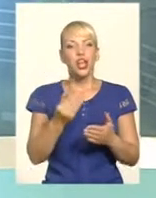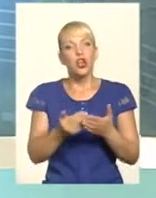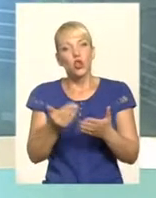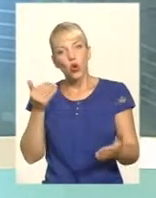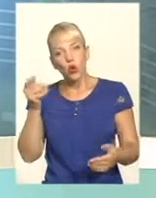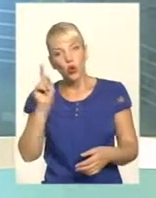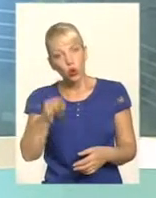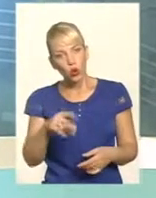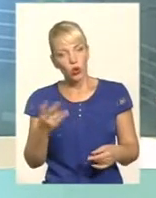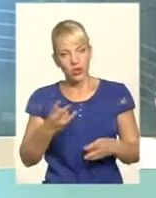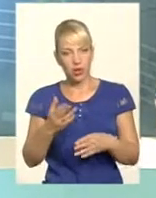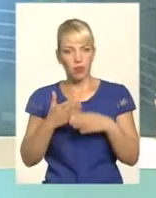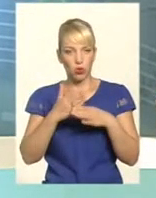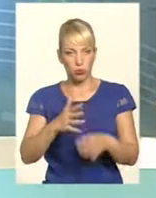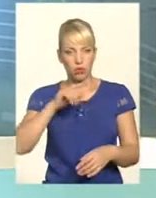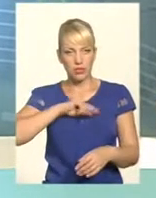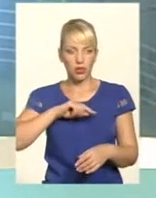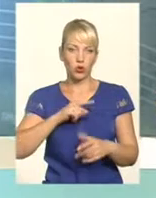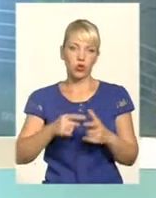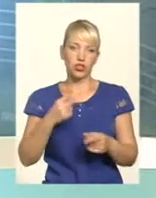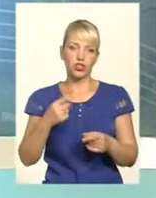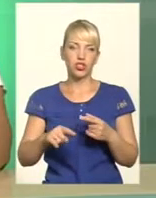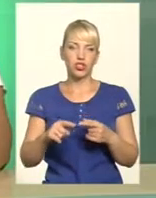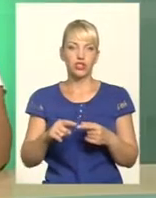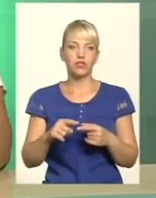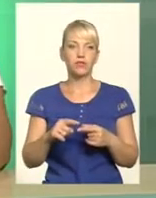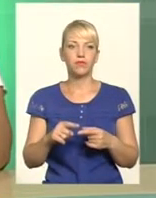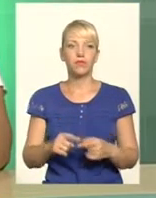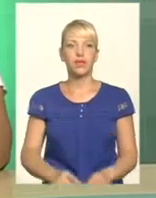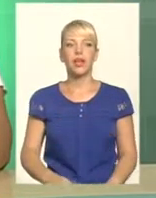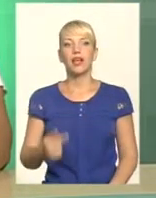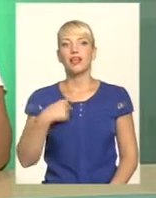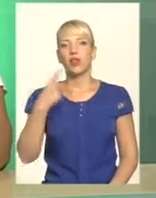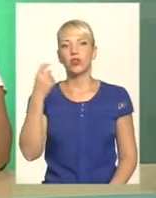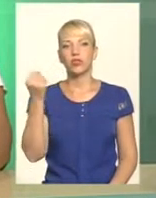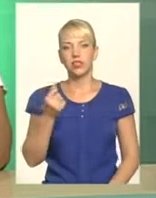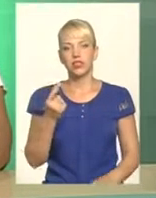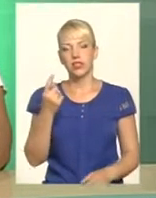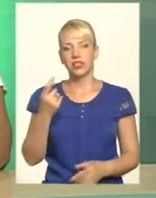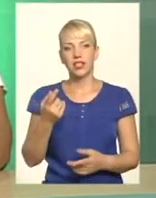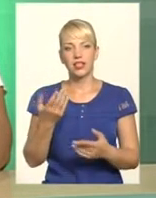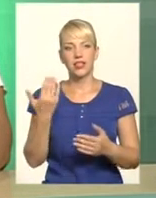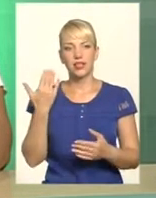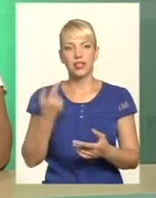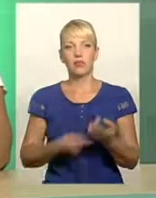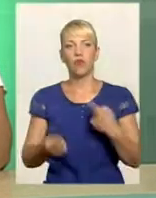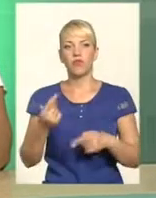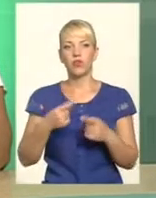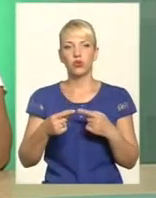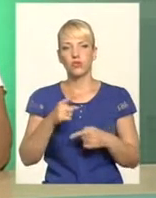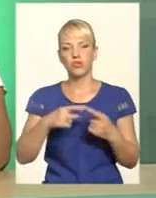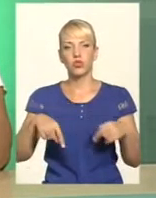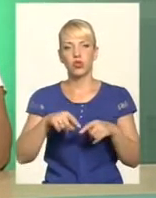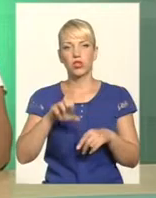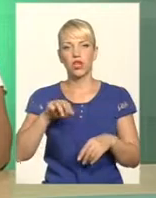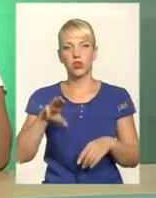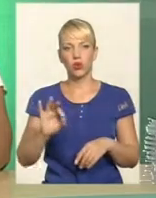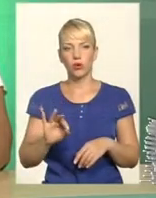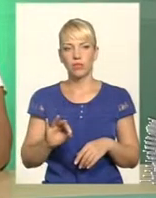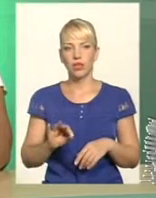потрапить у ті умови? Ви знаєте, я буквально тиждень назад повернувся з зони НАТО. На даний момент я знаходжуся в